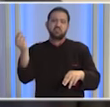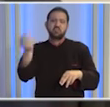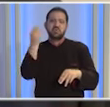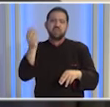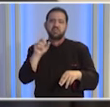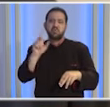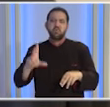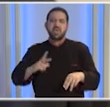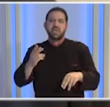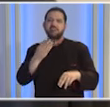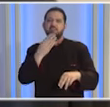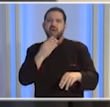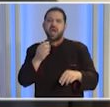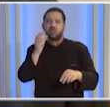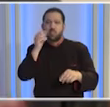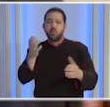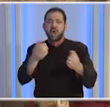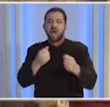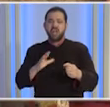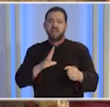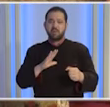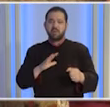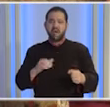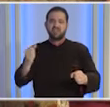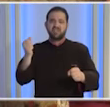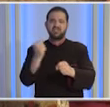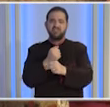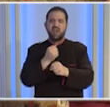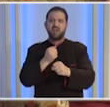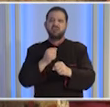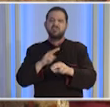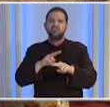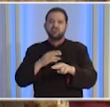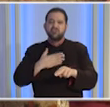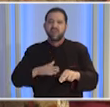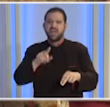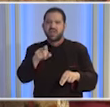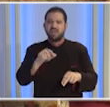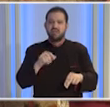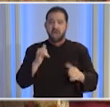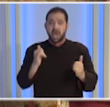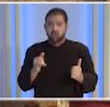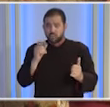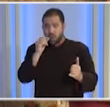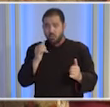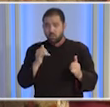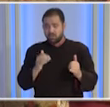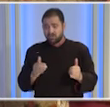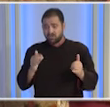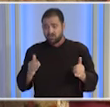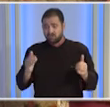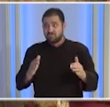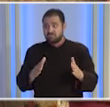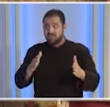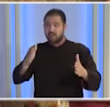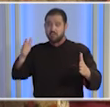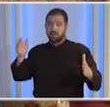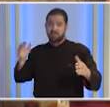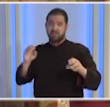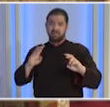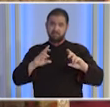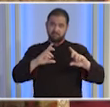toată libertatea să facă tot ce vrea. Și atunci omul încet, încet s-a îndepărtat de Dumnezeu, a